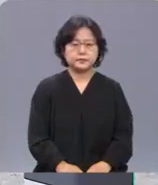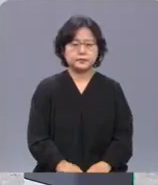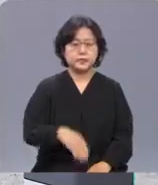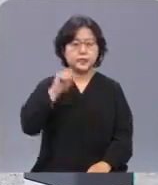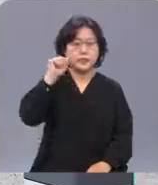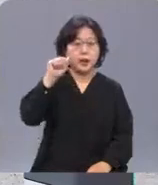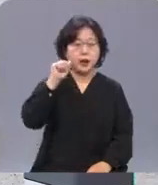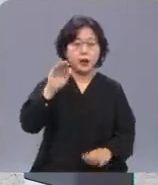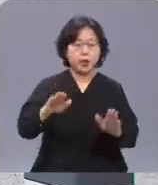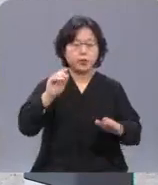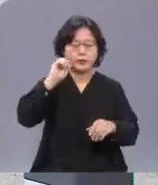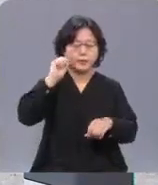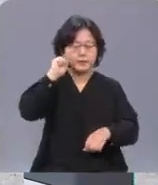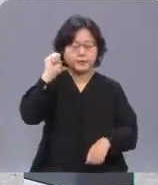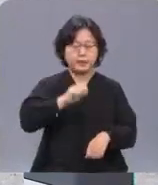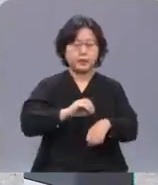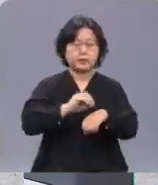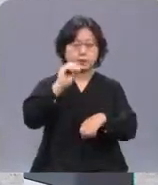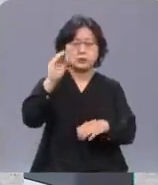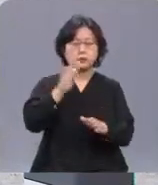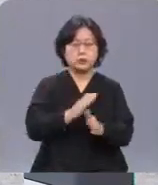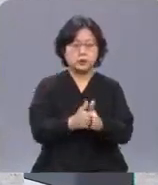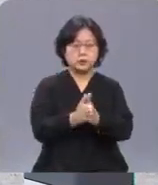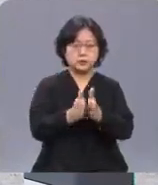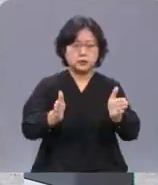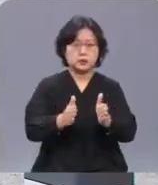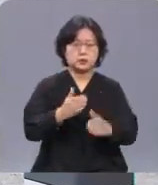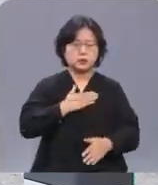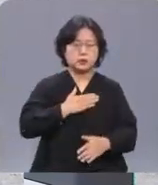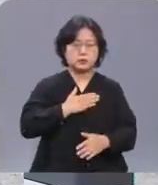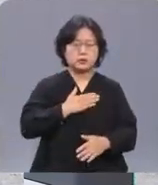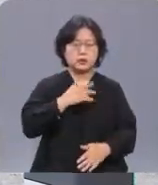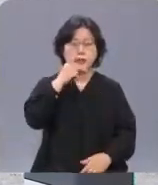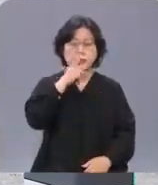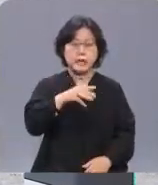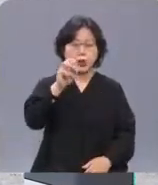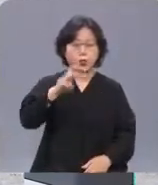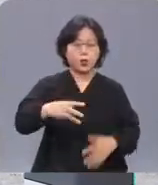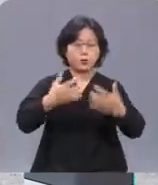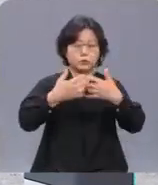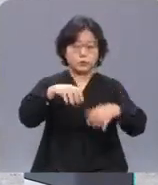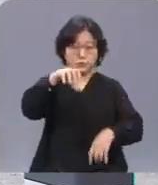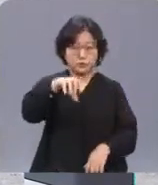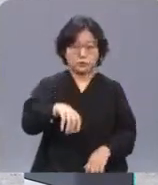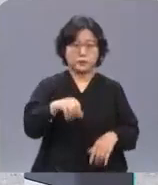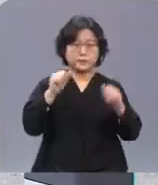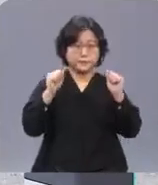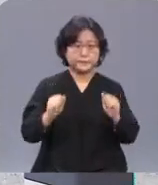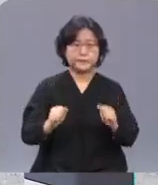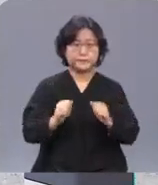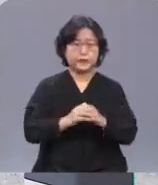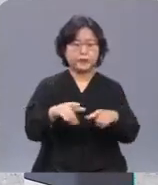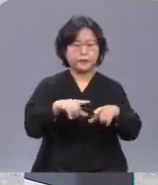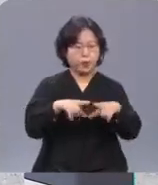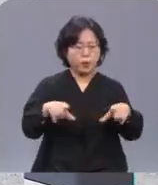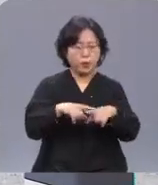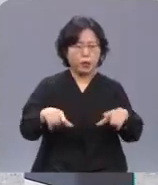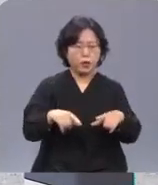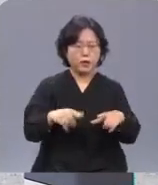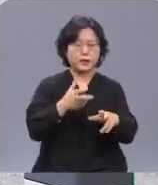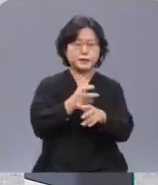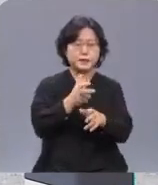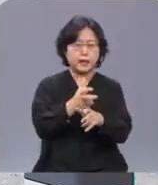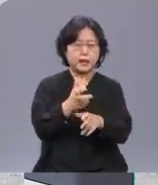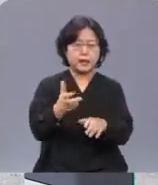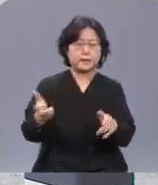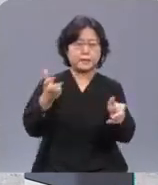네, 파업은 오늘 새벽 0시부터 시작됐는데요. 저는 지금 기아 광주 공장 앞에 나와 있습니다. 평소 같으면 완성차를